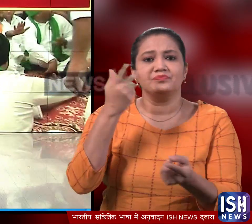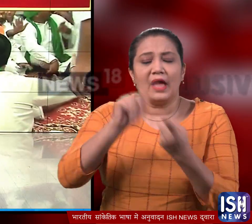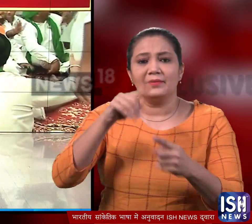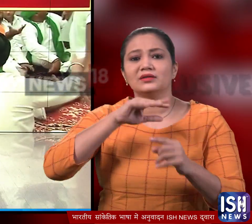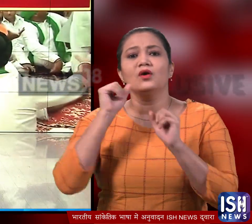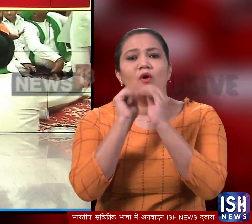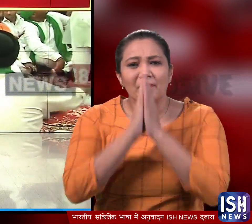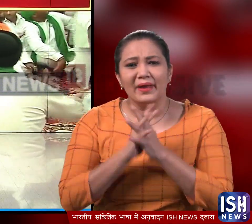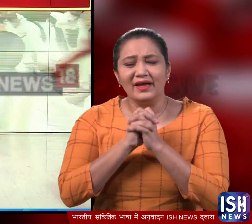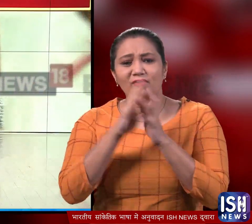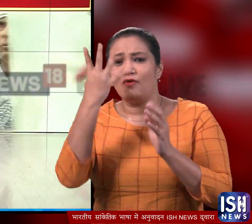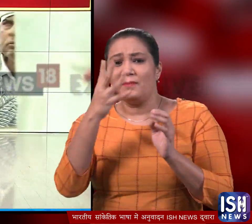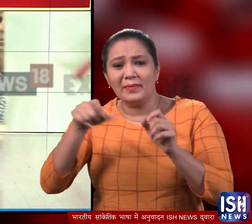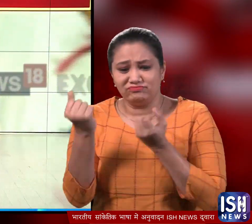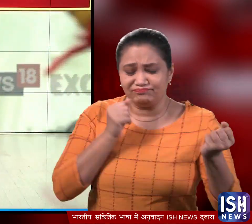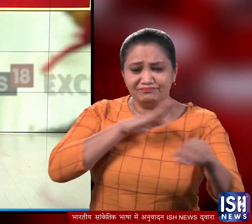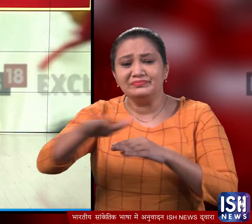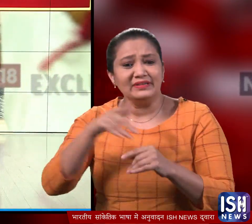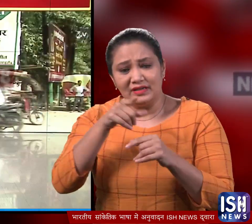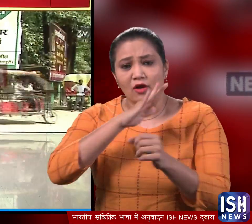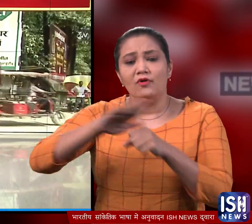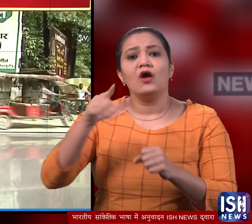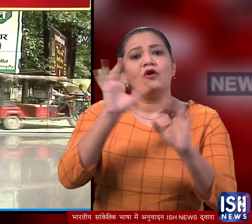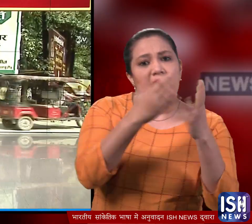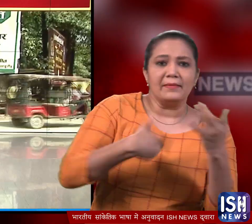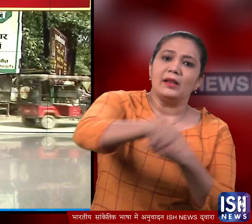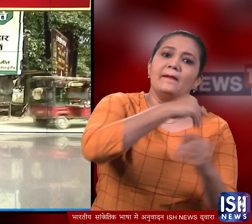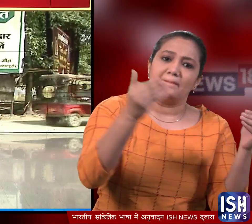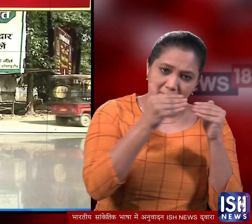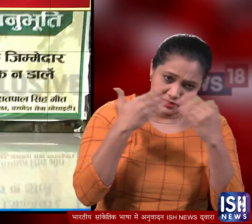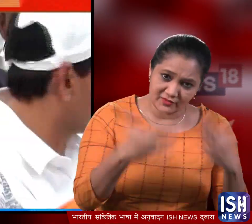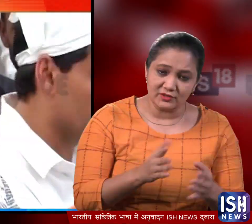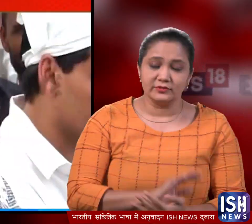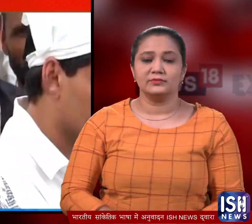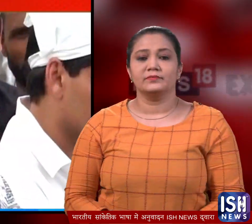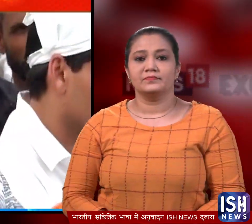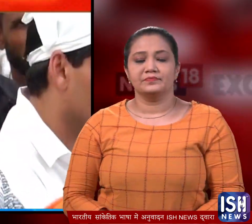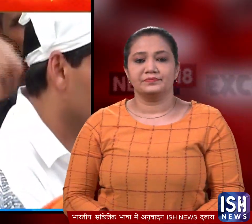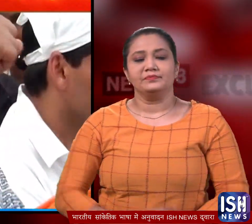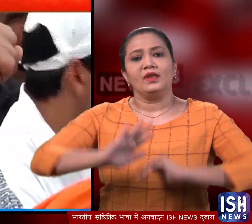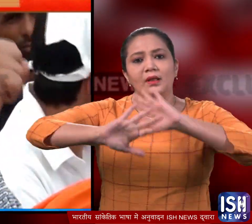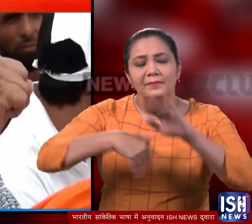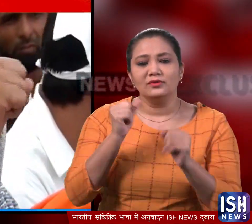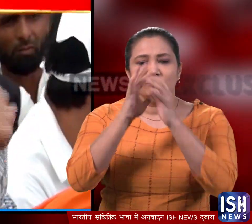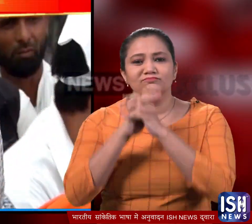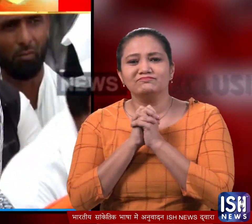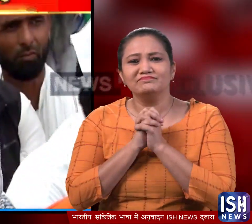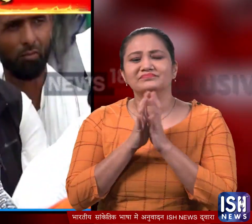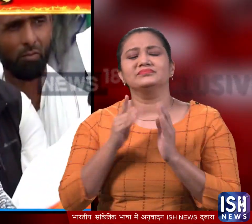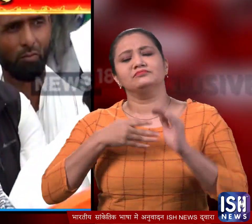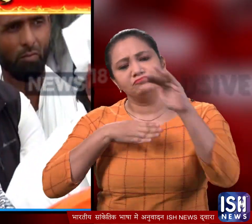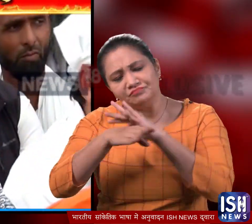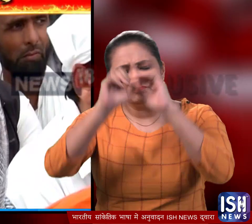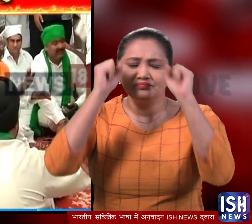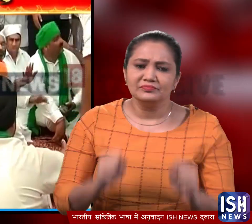से कुचले जाने की वजह से हुई थी। इससे पहले प्रियंका उनके परिवार से मिल चुकी हैं, जिसके बाद वो उनकी अंतिम अरदास में